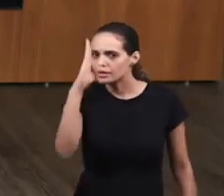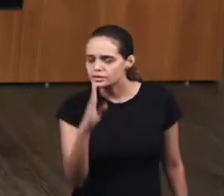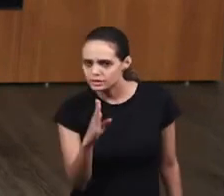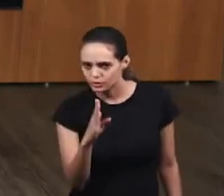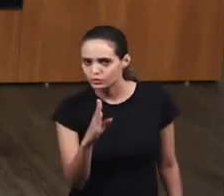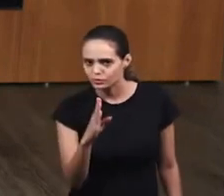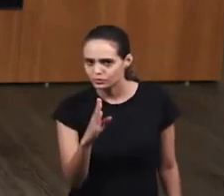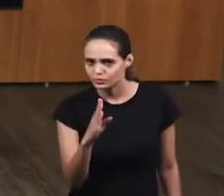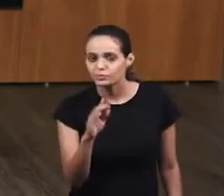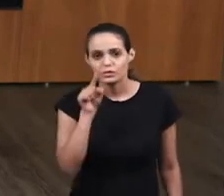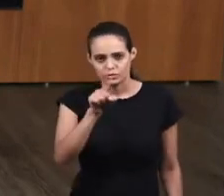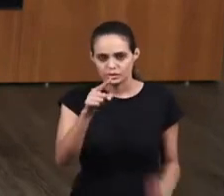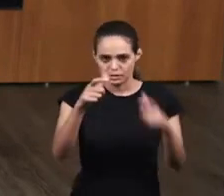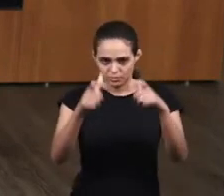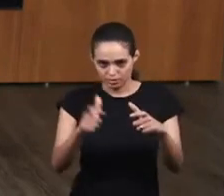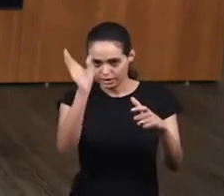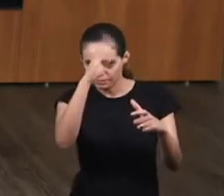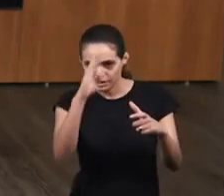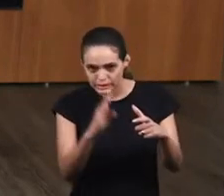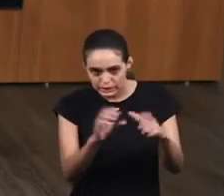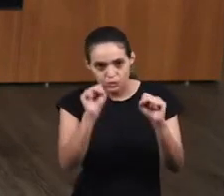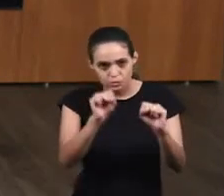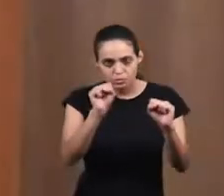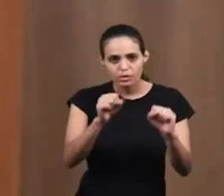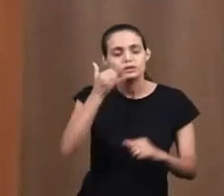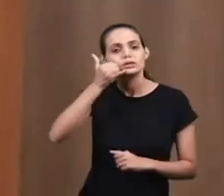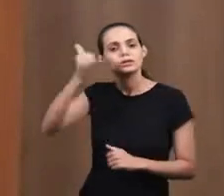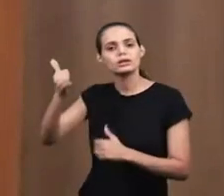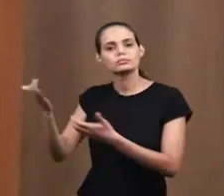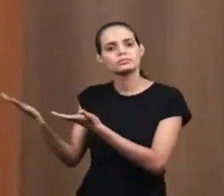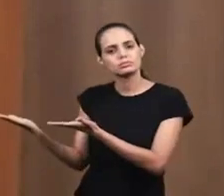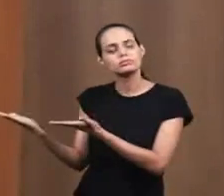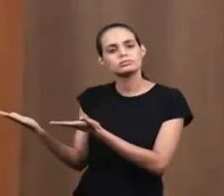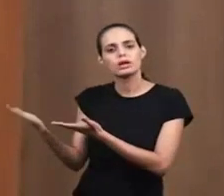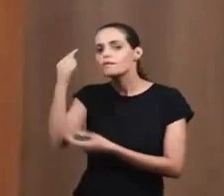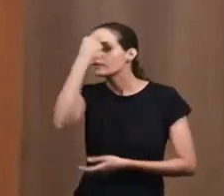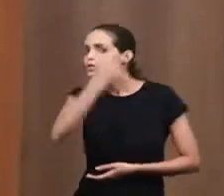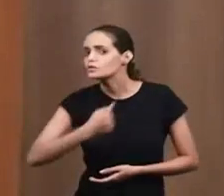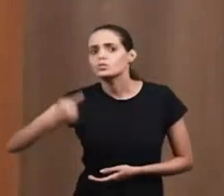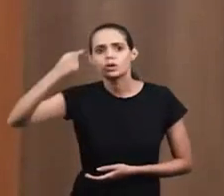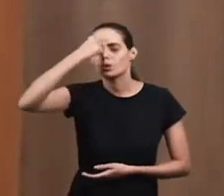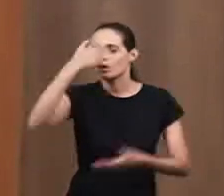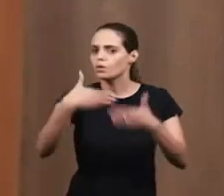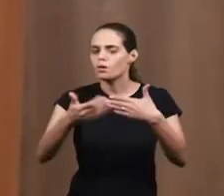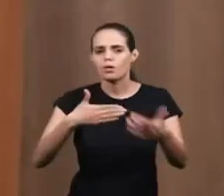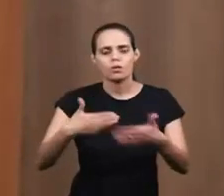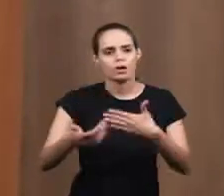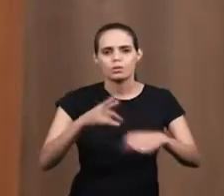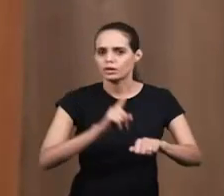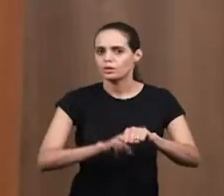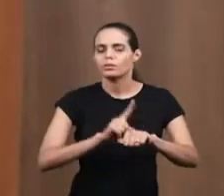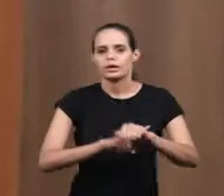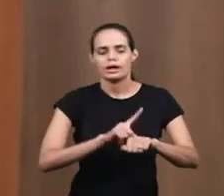ausschließlich für Brasilien. Wenn Sie in Brasilien sind, rufen Sie jederzeit an, 24 Stunden am Tag, wenn